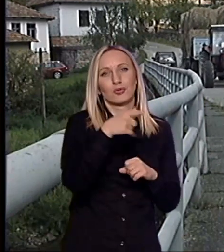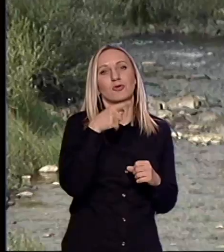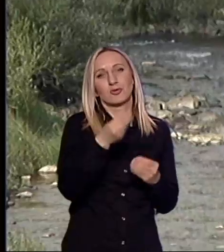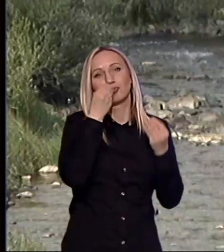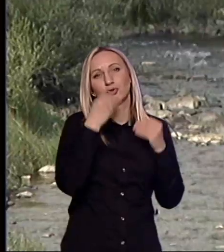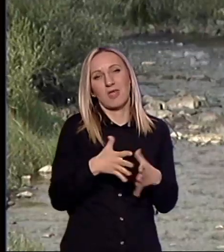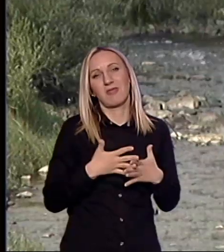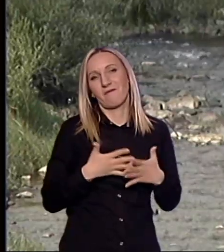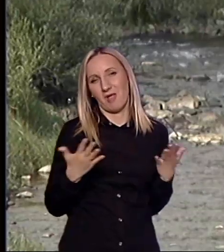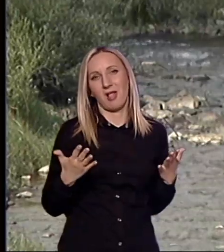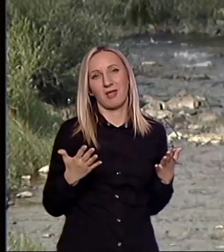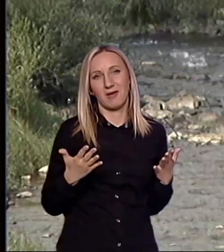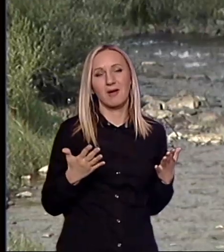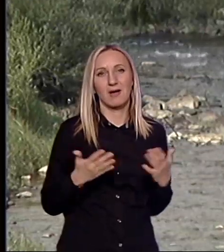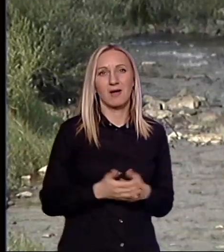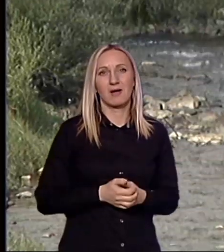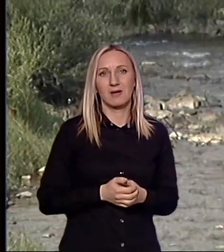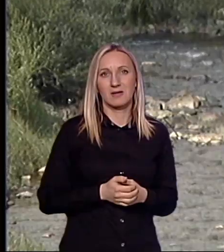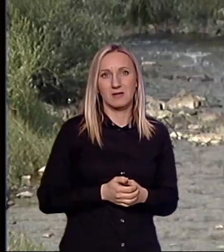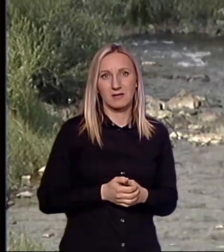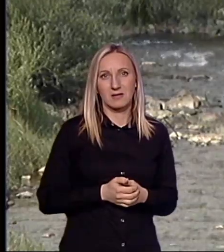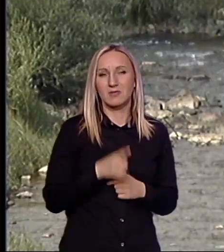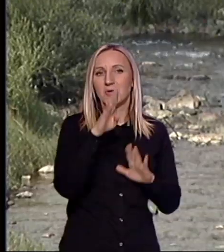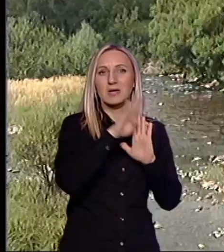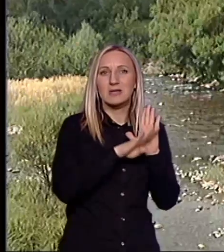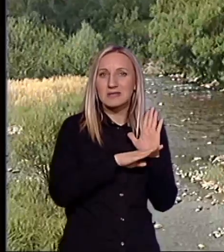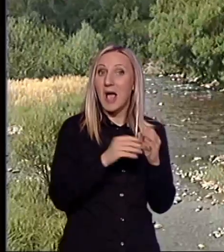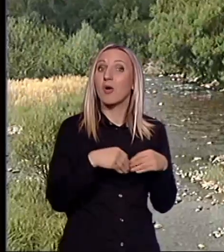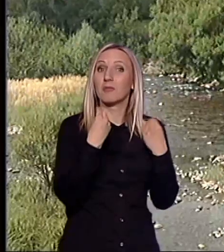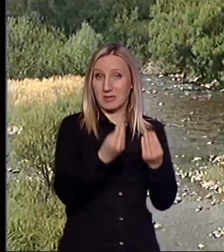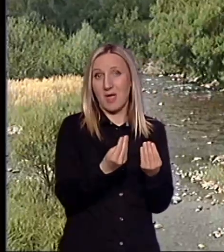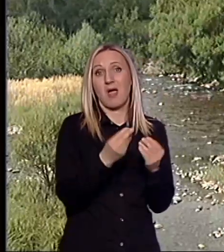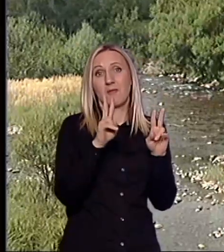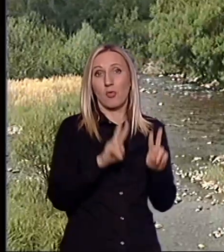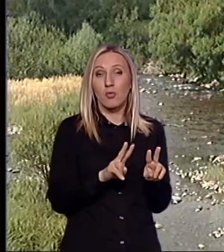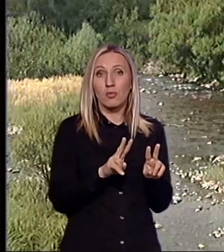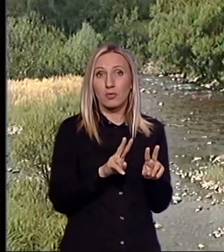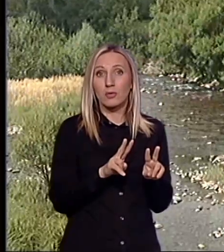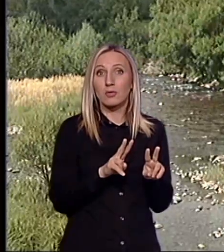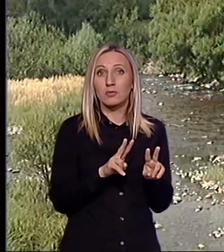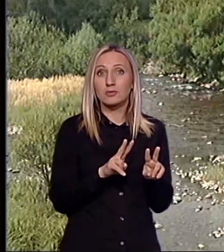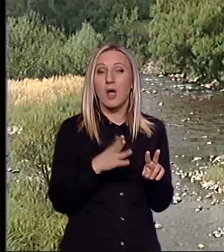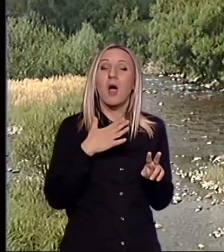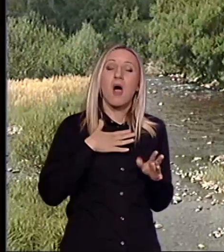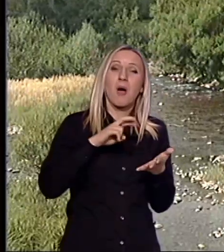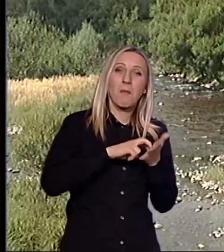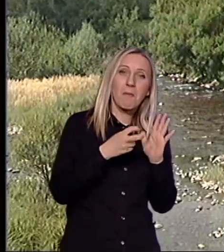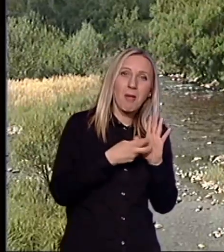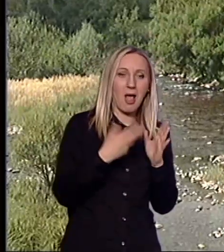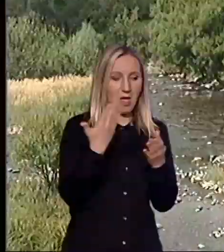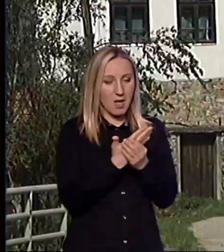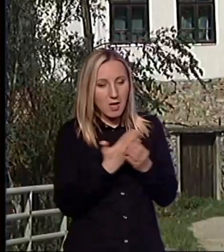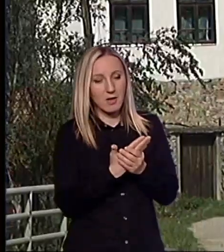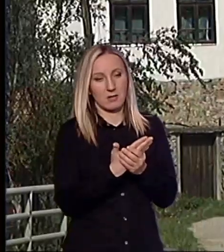sebi štetu, ali tu zakon im daje određenu mogućnost, a oni u svojim planskim dokumentima, znači